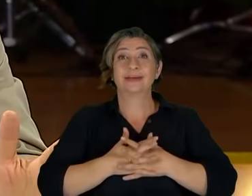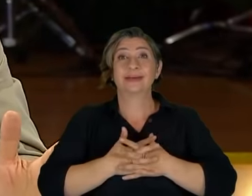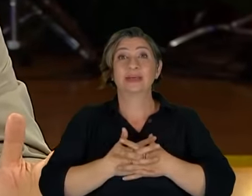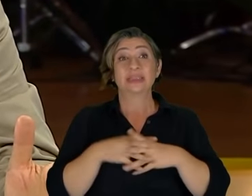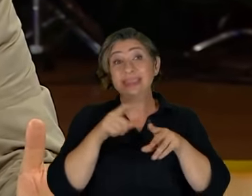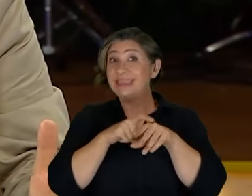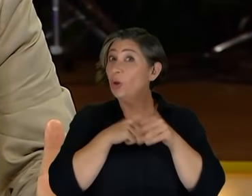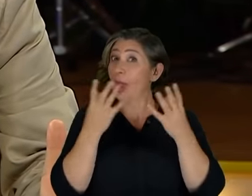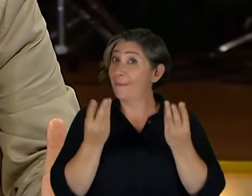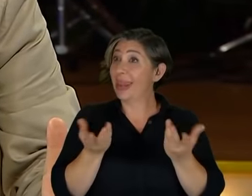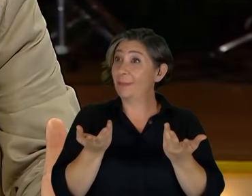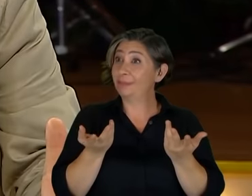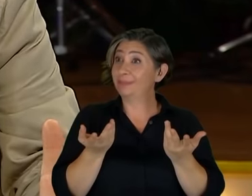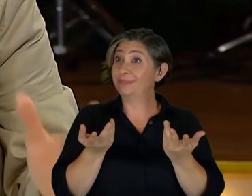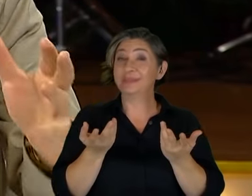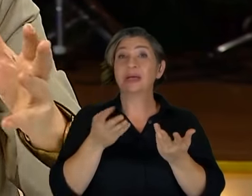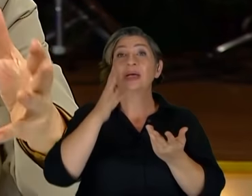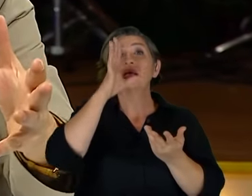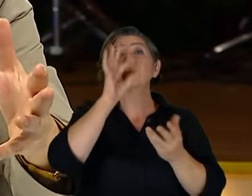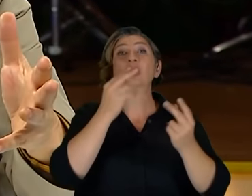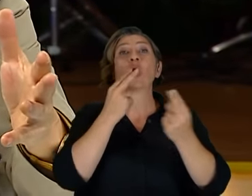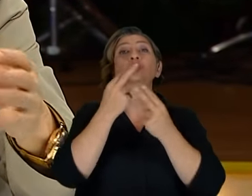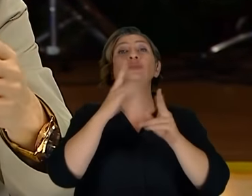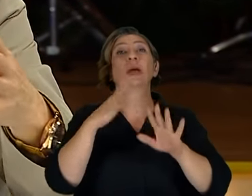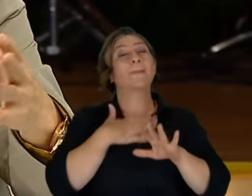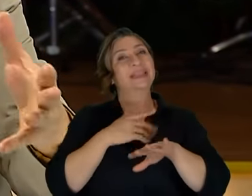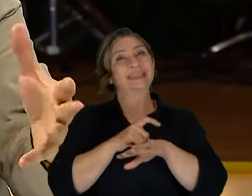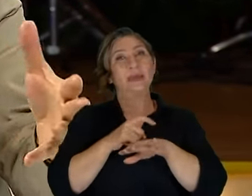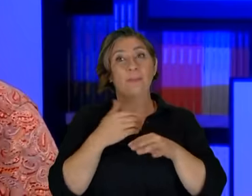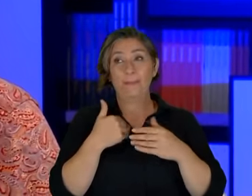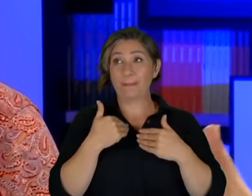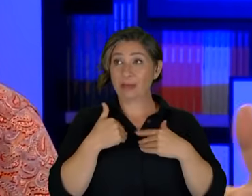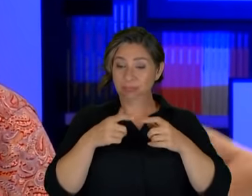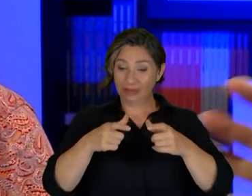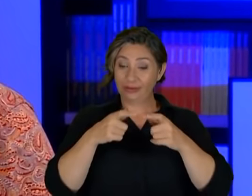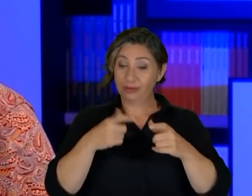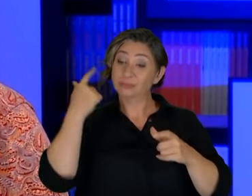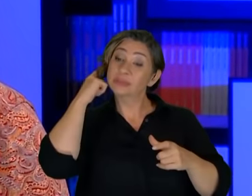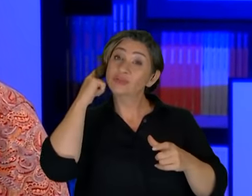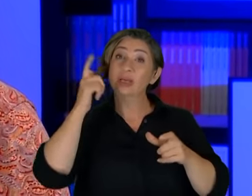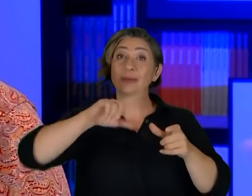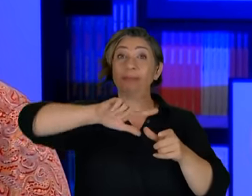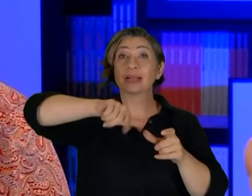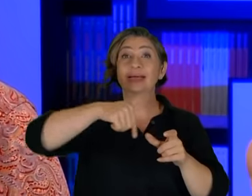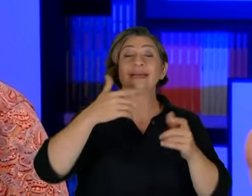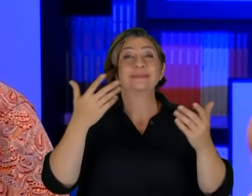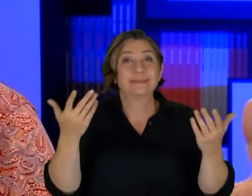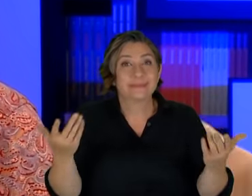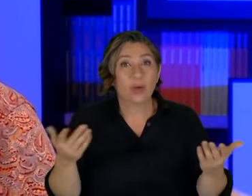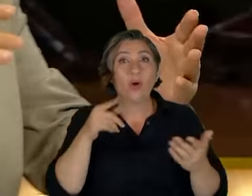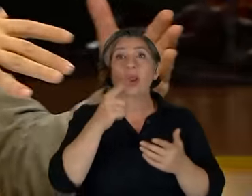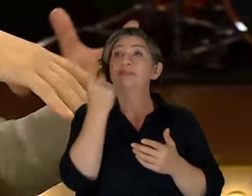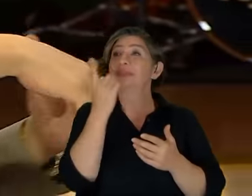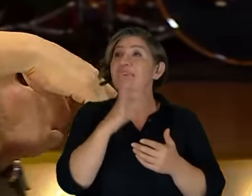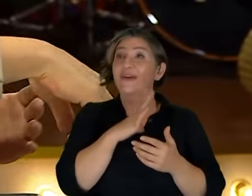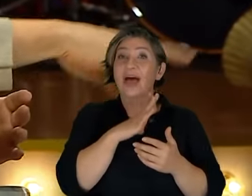işte, sinirli olabilirim yani. Kimse konuşmayacak, ben de sinirlenirim. Hayır, benim vinilim dinlenecek falan gibi. Evet, vinilde öyle bir